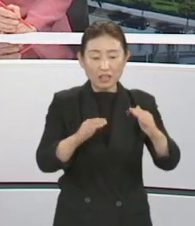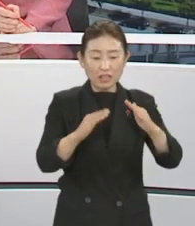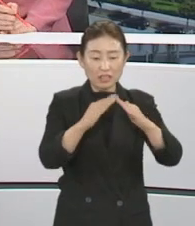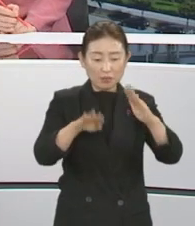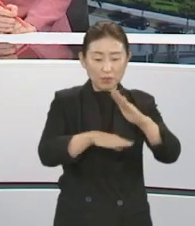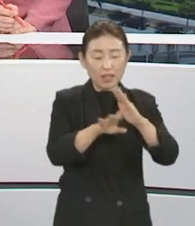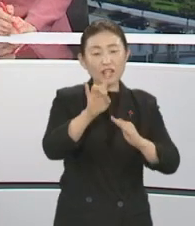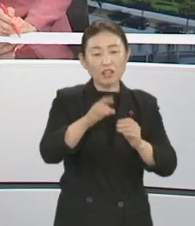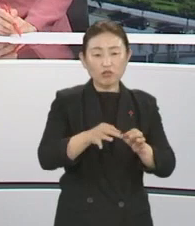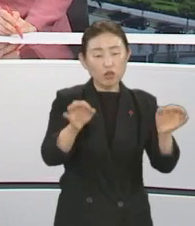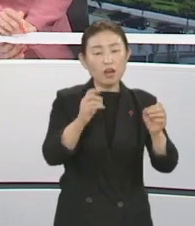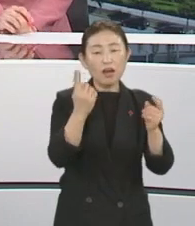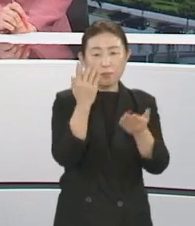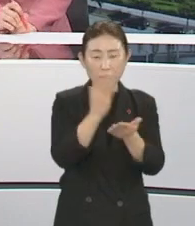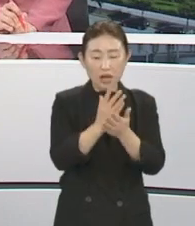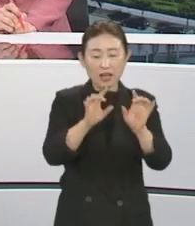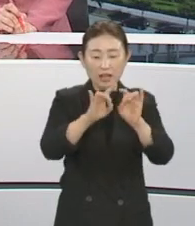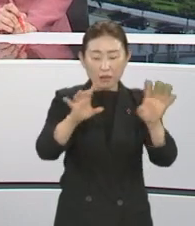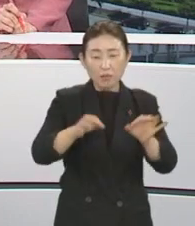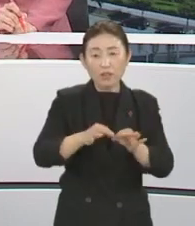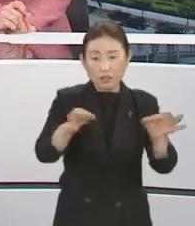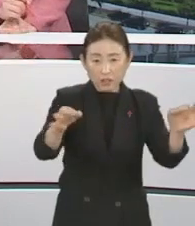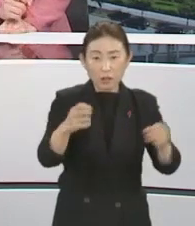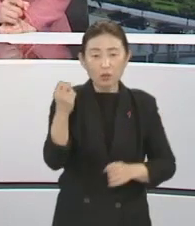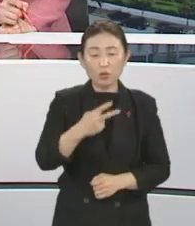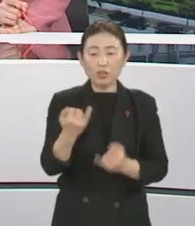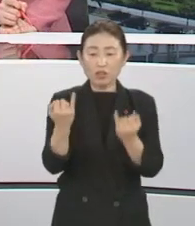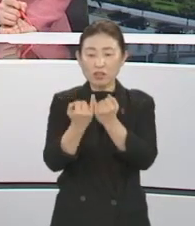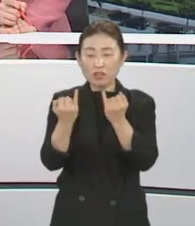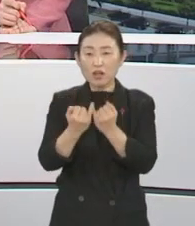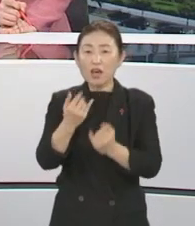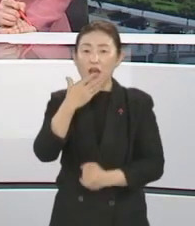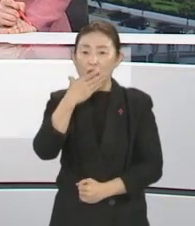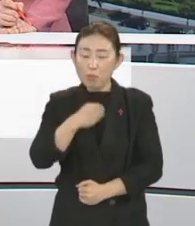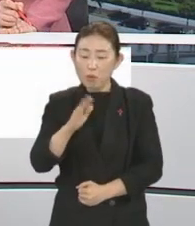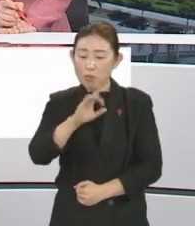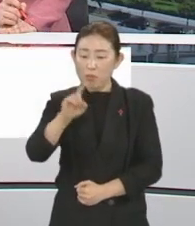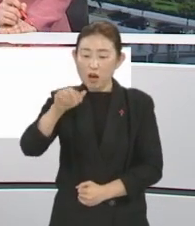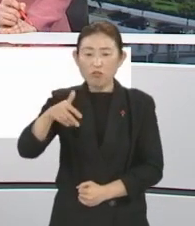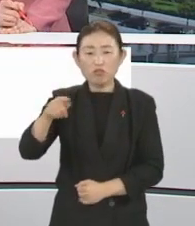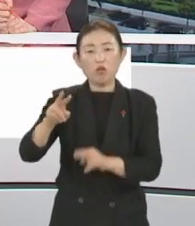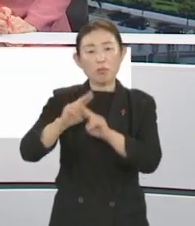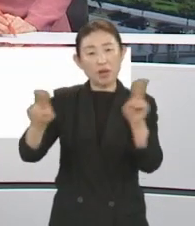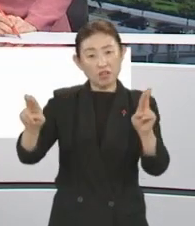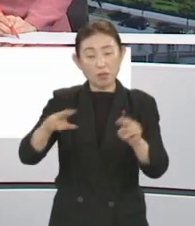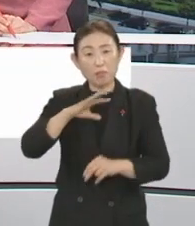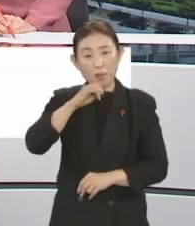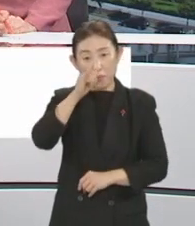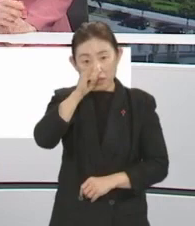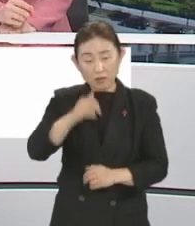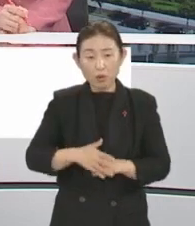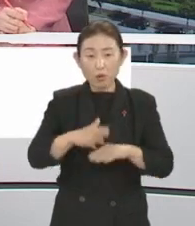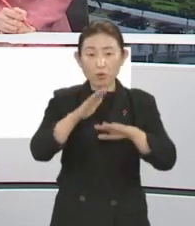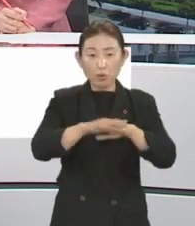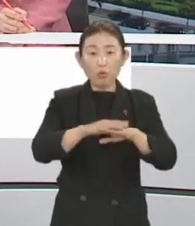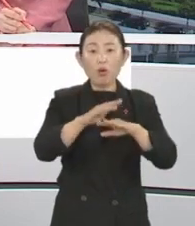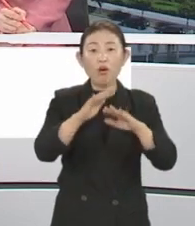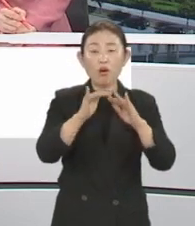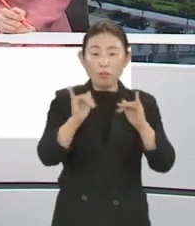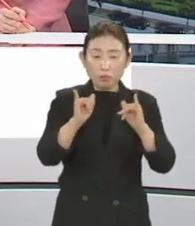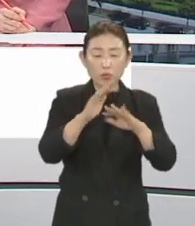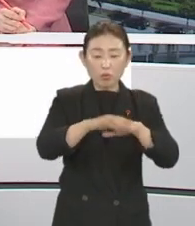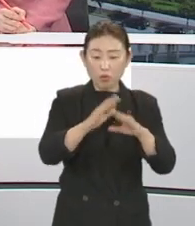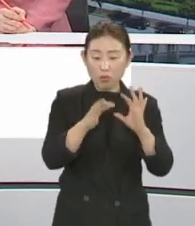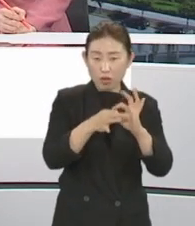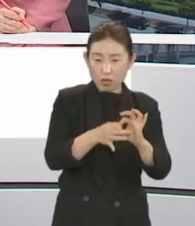바꾸셨는데요. 반면 여성 농업인 행복 바우처가 폐지가 돼서 반발도 좀 있습니다. 이번에 충남의 농업과 복지 정책에